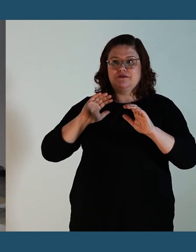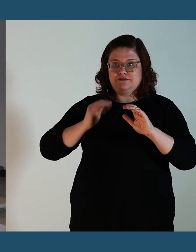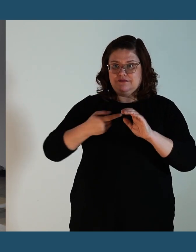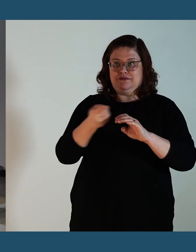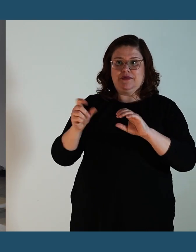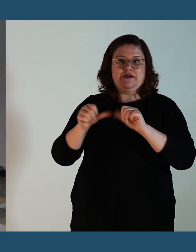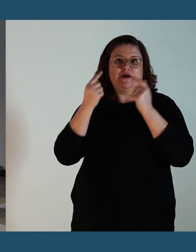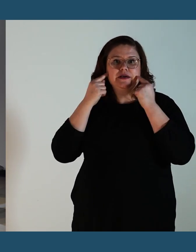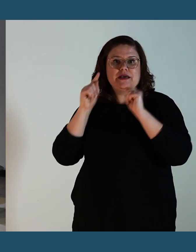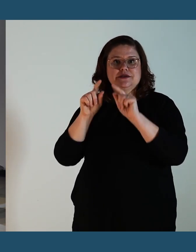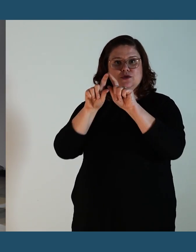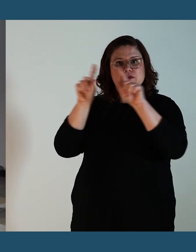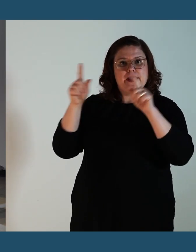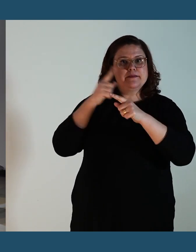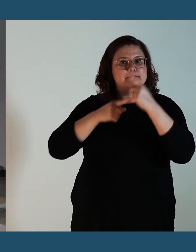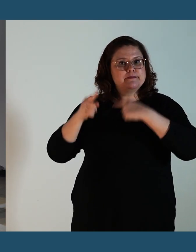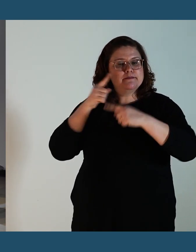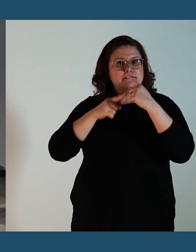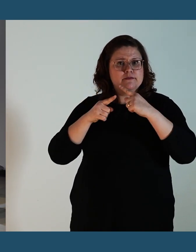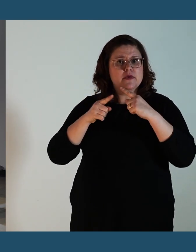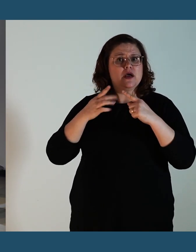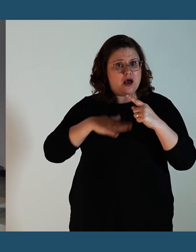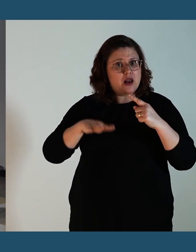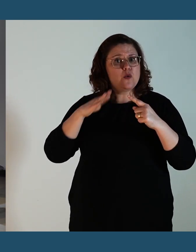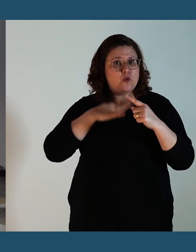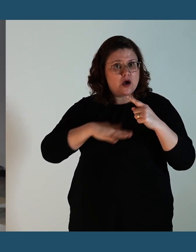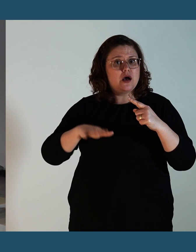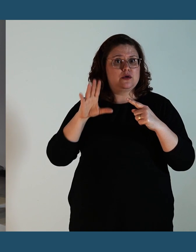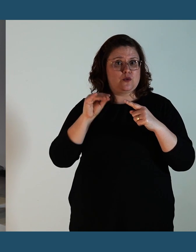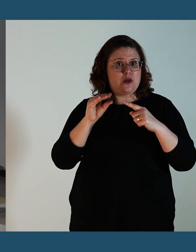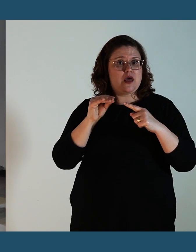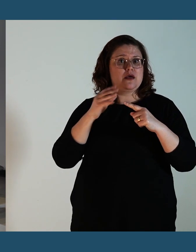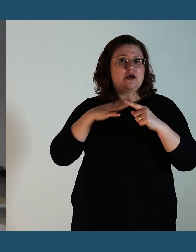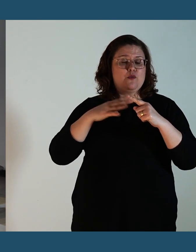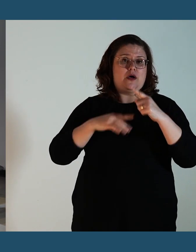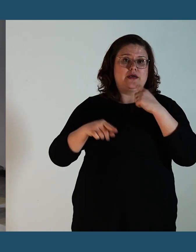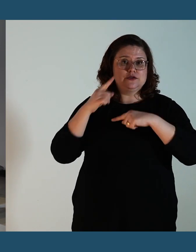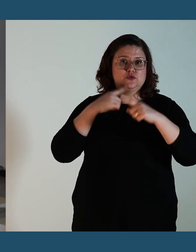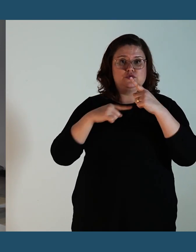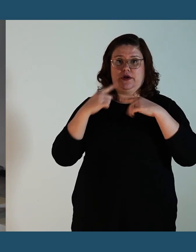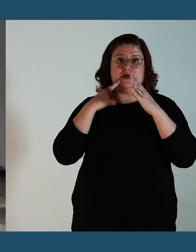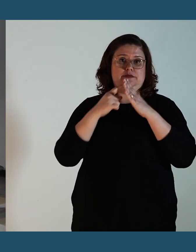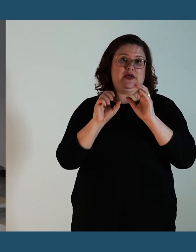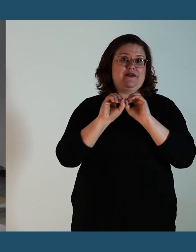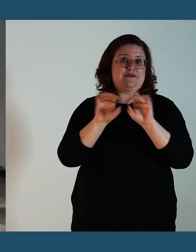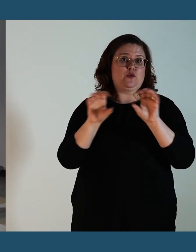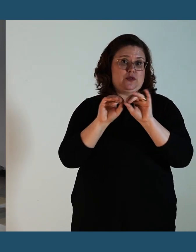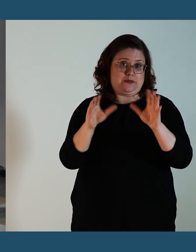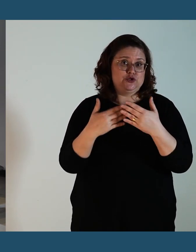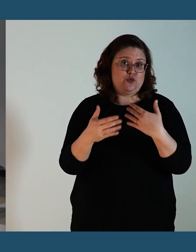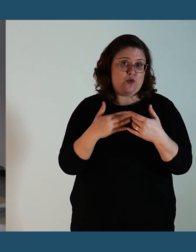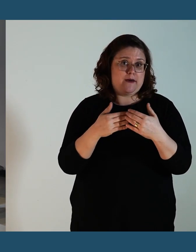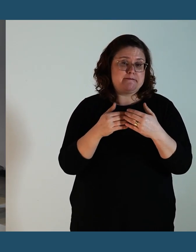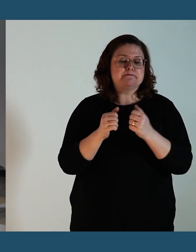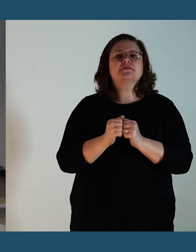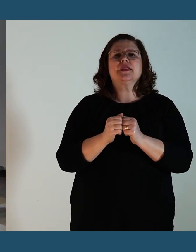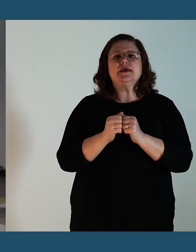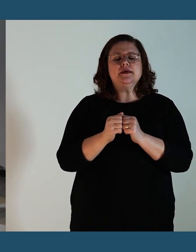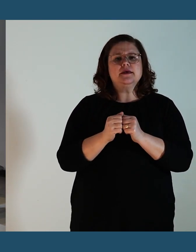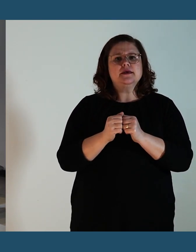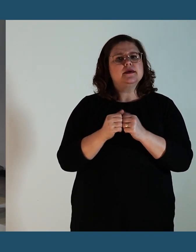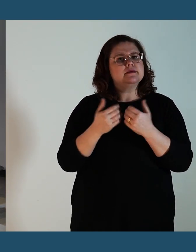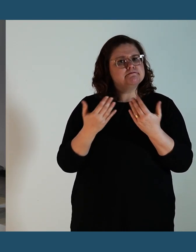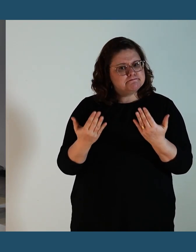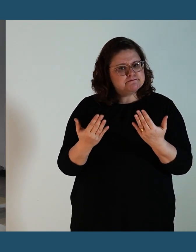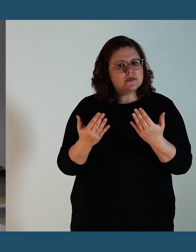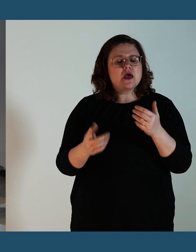et mitkä asiat heitä kiinnostaa, aidosti haluavat keskustella esimerkiksi vaikuttamisesta, mutta tämä, että meidän pitäisi niin kuin lähteä